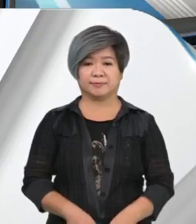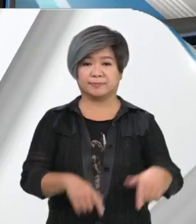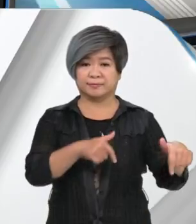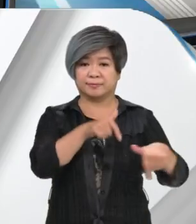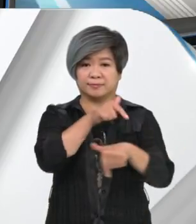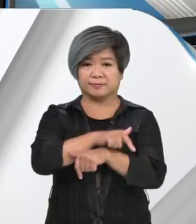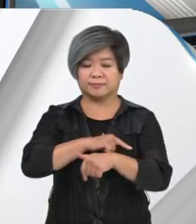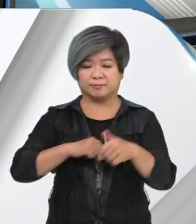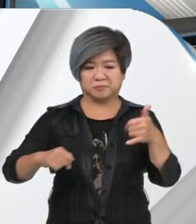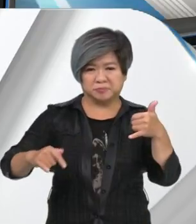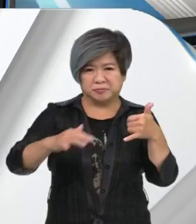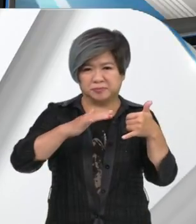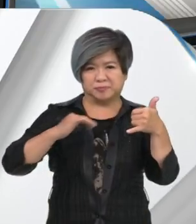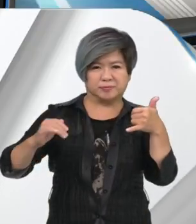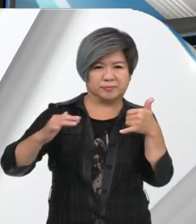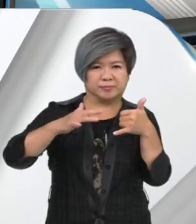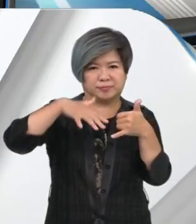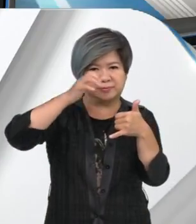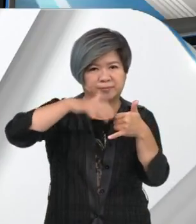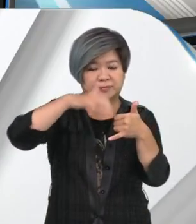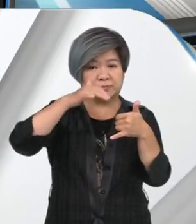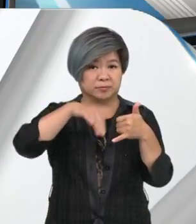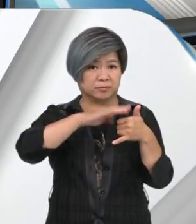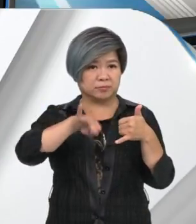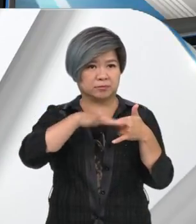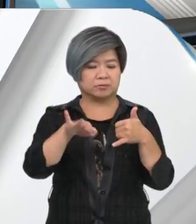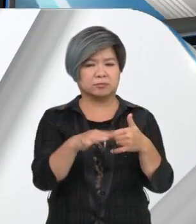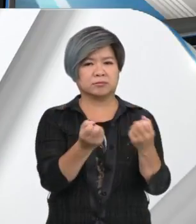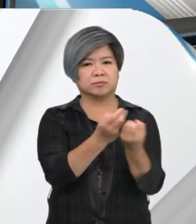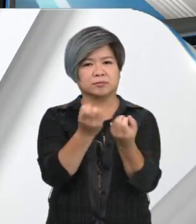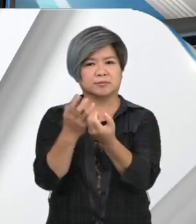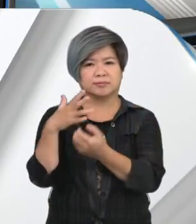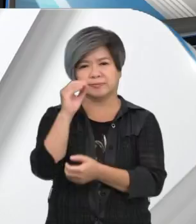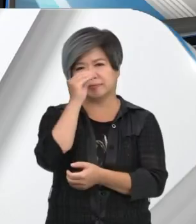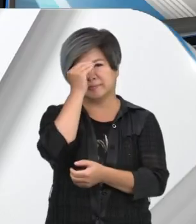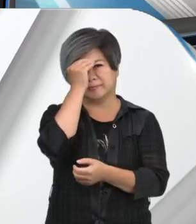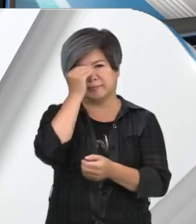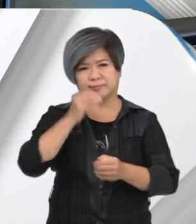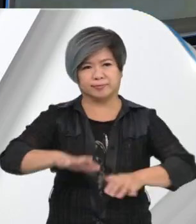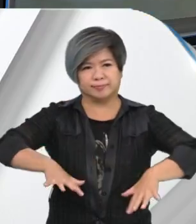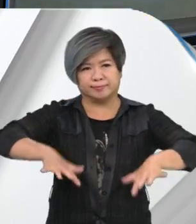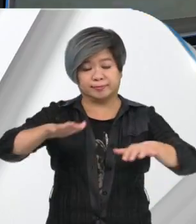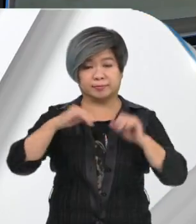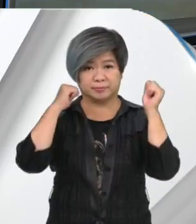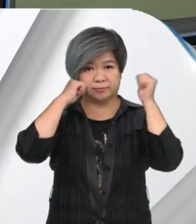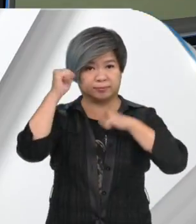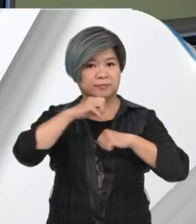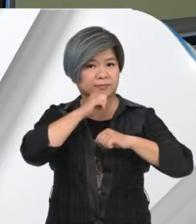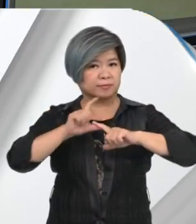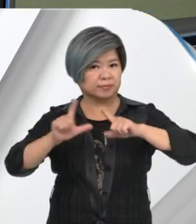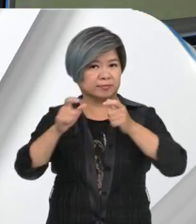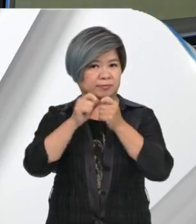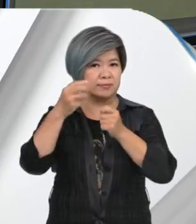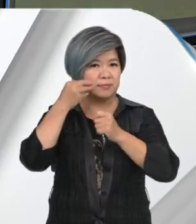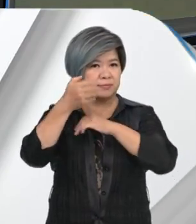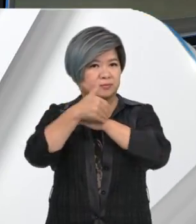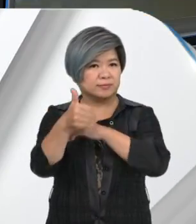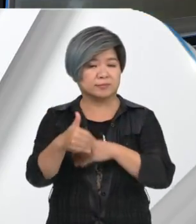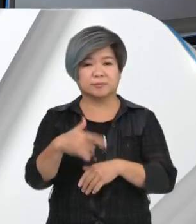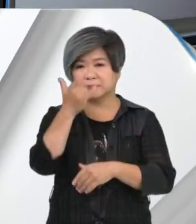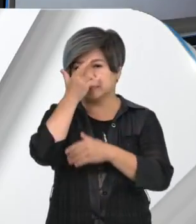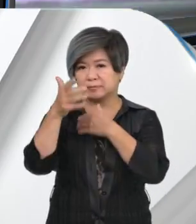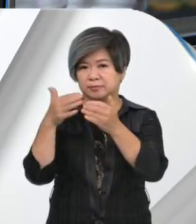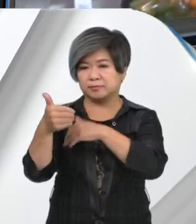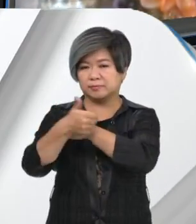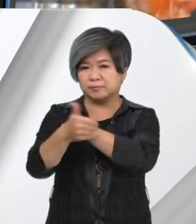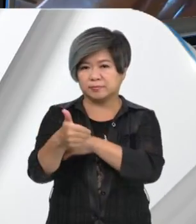西南皮流带来的后台水造成的南台湾入冬岛所在都发生在此，造成屏东县重启乡第一